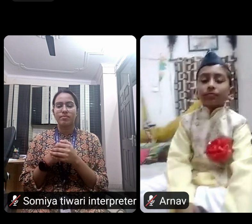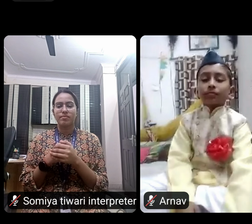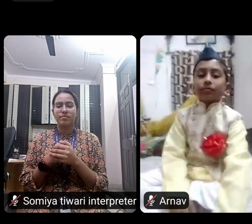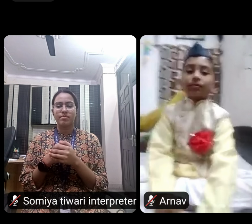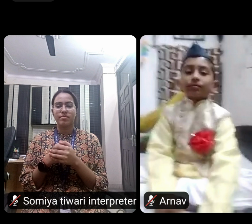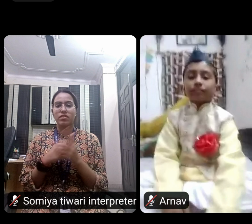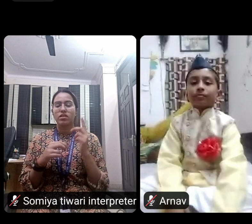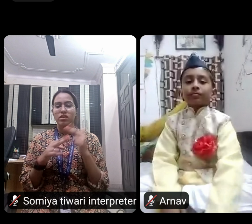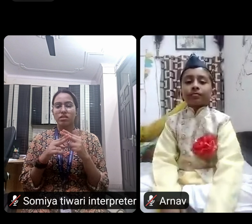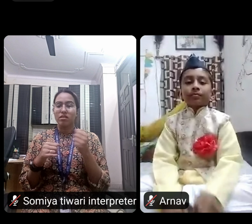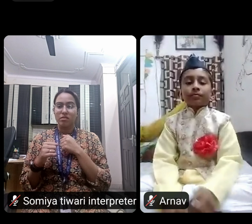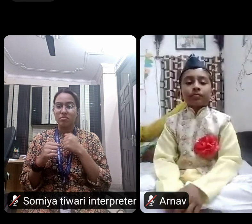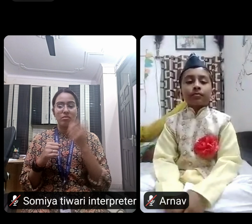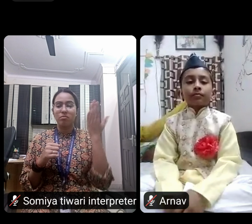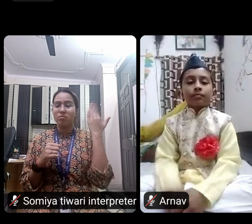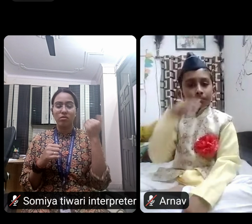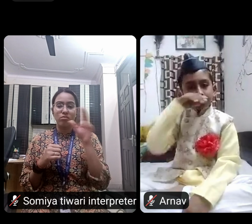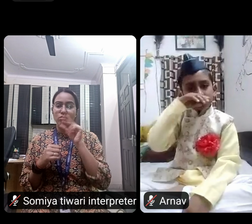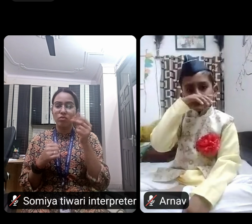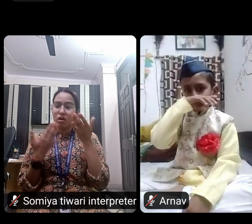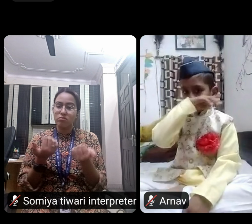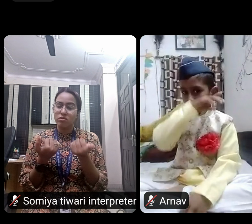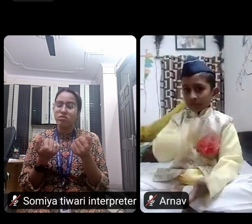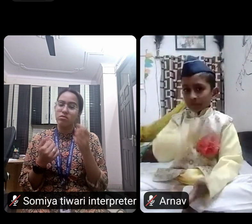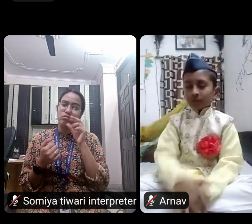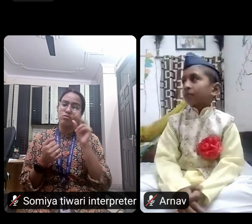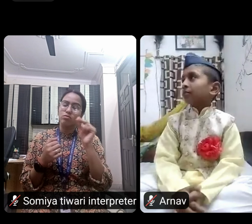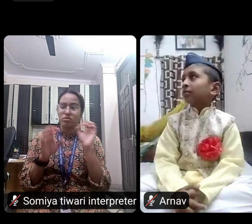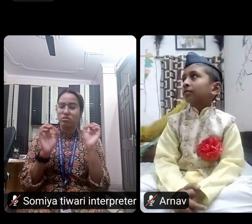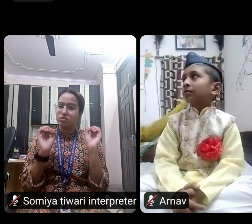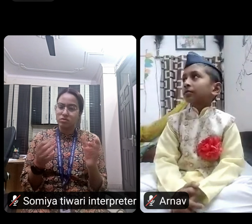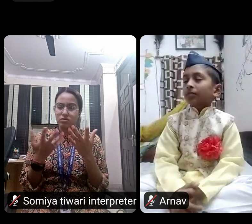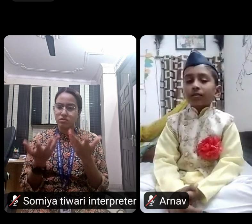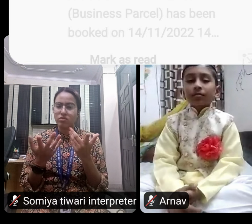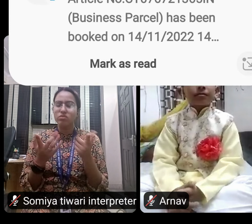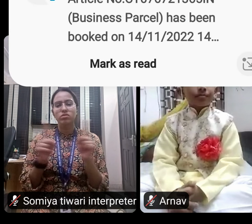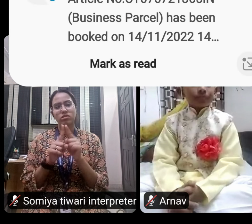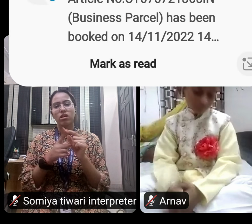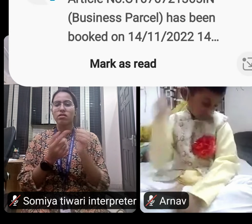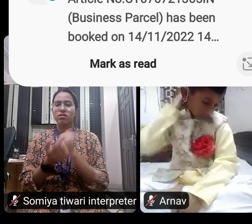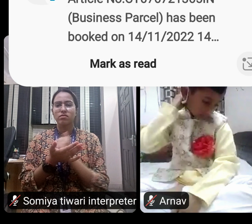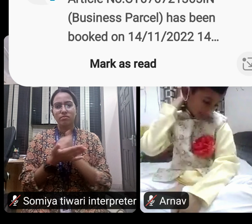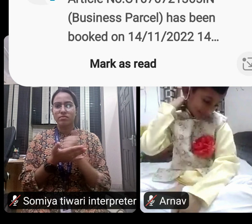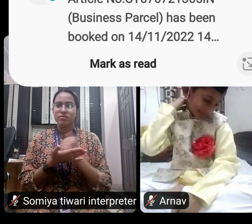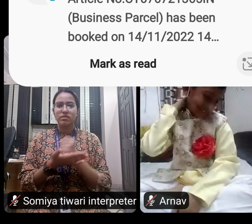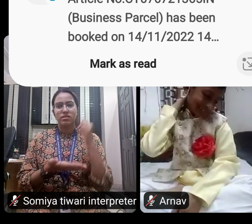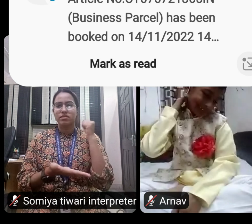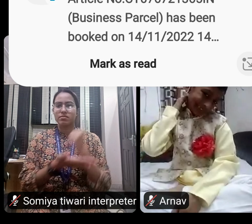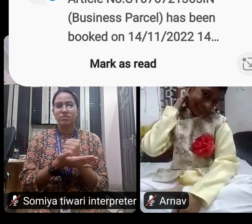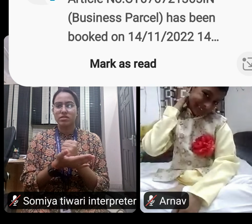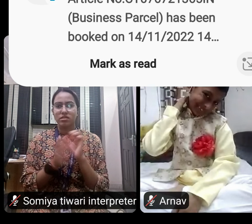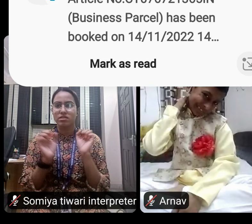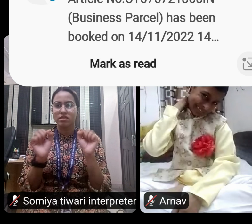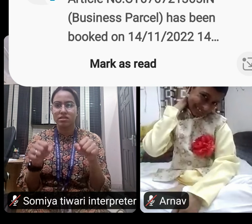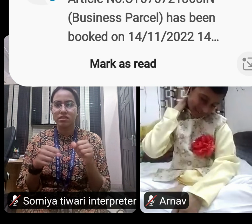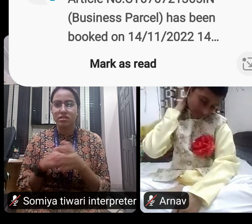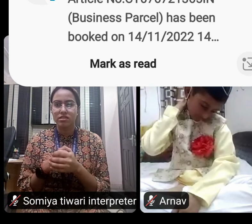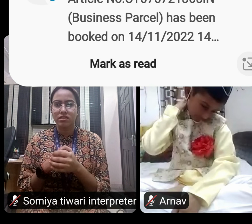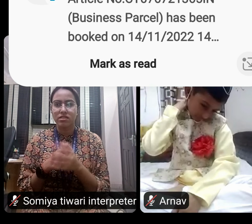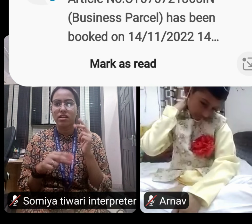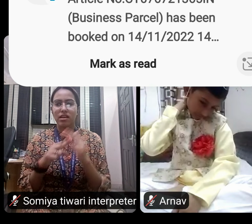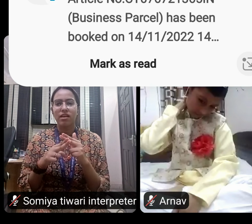कि जो मेरी बेटी कभी बोली नहीं है अब बोलना शुरू की है, तो आप मेहनत तो करना पड़ेगा, नो डाउट सर। जो मैं स्पेशल बच्ची भी रखी हूँ,